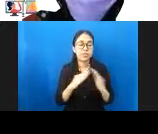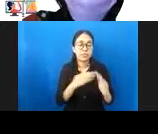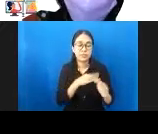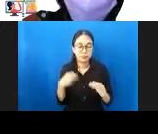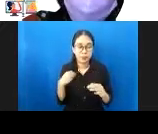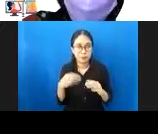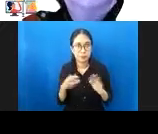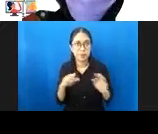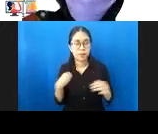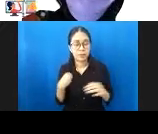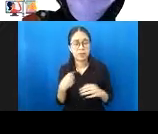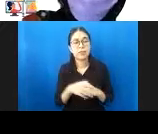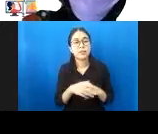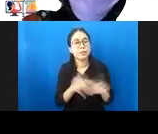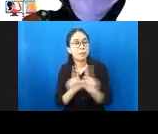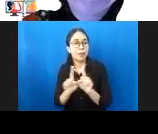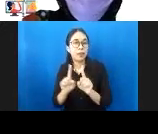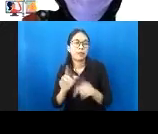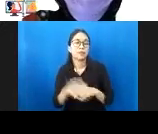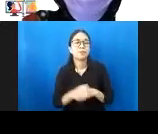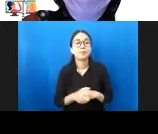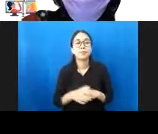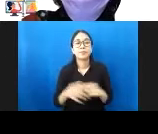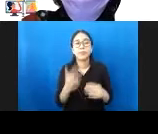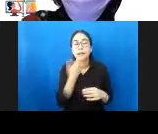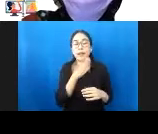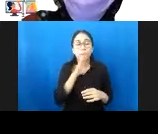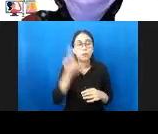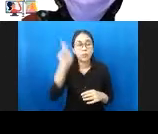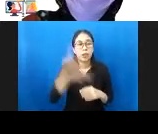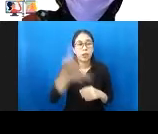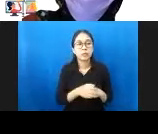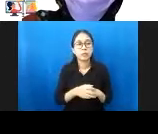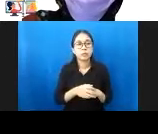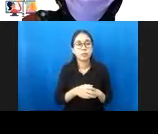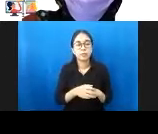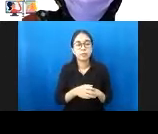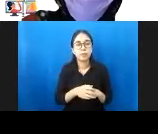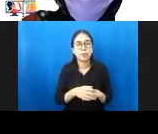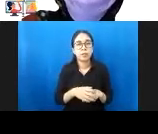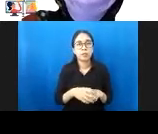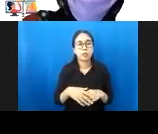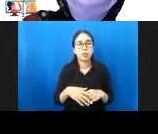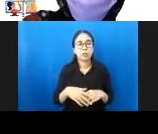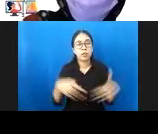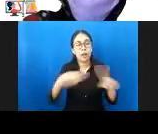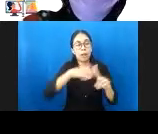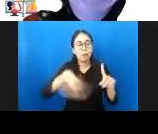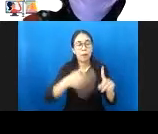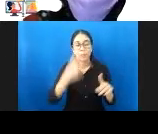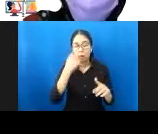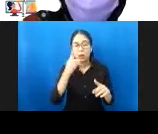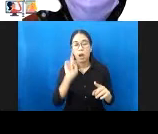kalakarya MTBS. Kemudian alhamdulillah Kabupaten Bandung juga sudah membentuk tim